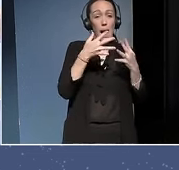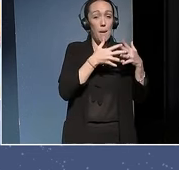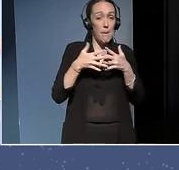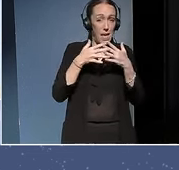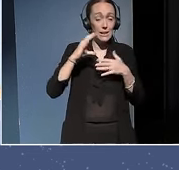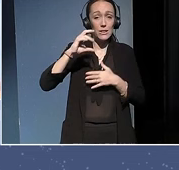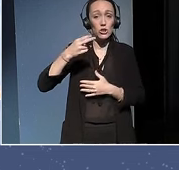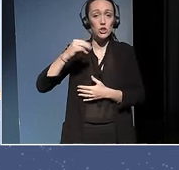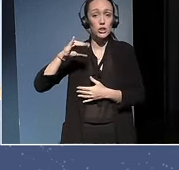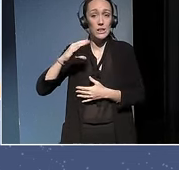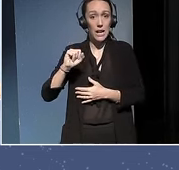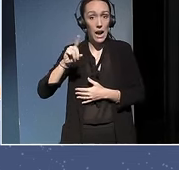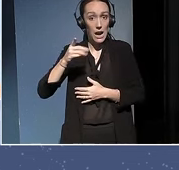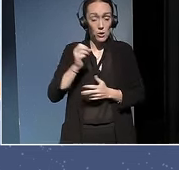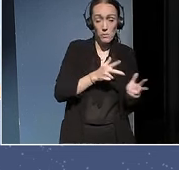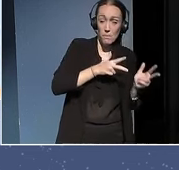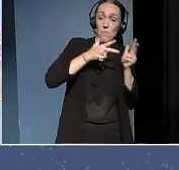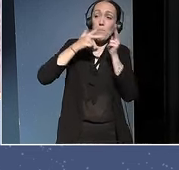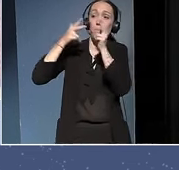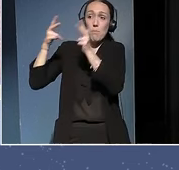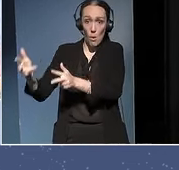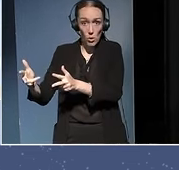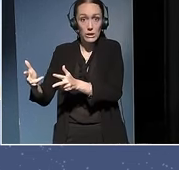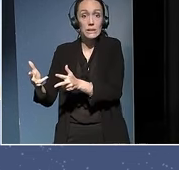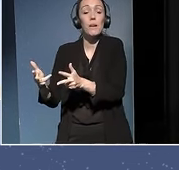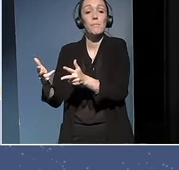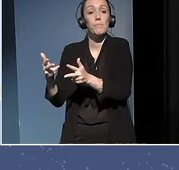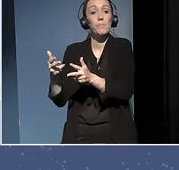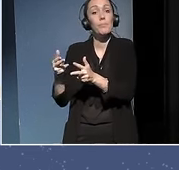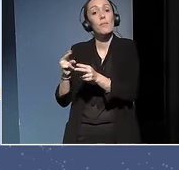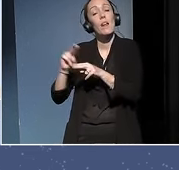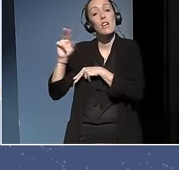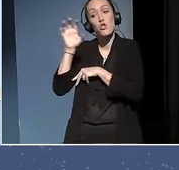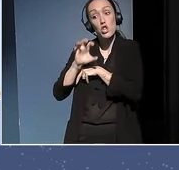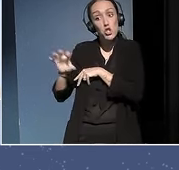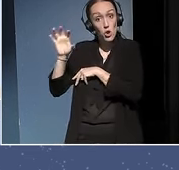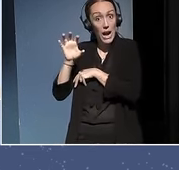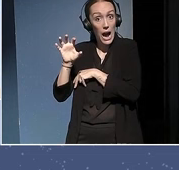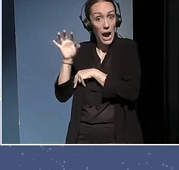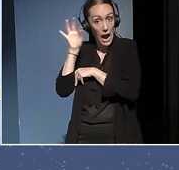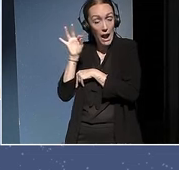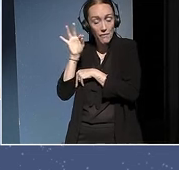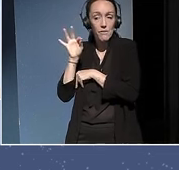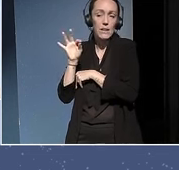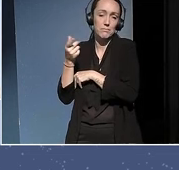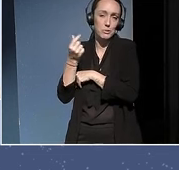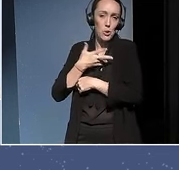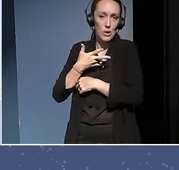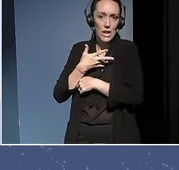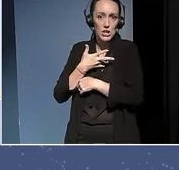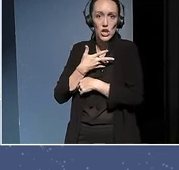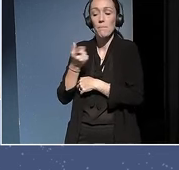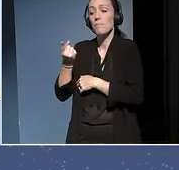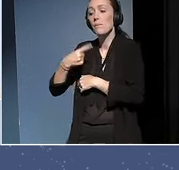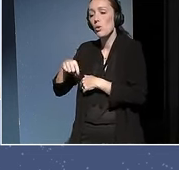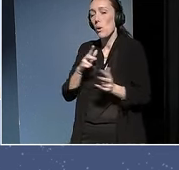National Geographic ci aiuta in questo progetto costoso a studiare quelle ossa e per confronto usiamo anche le ossa di sucom